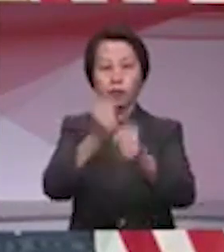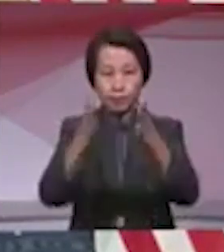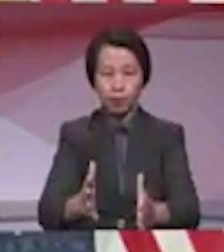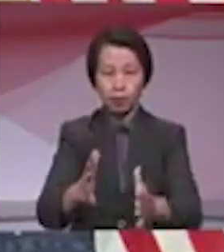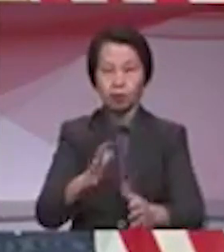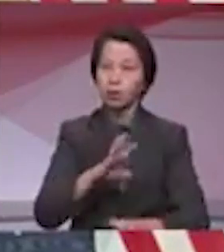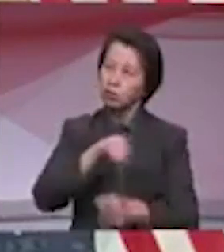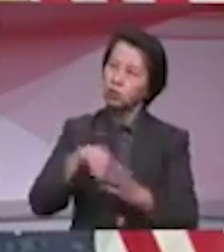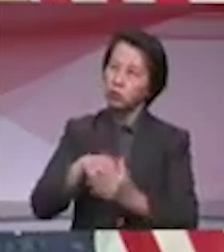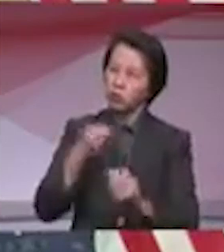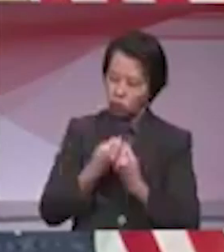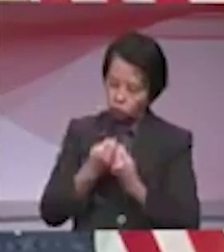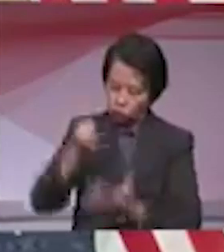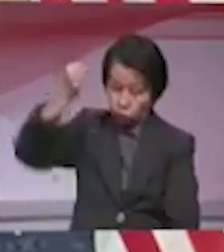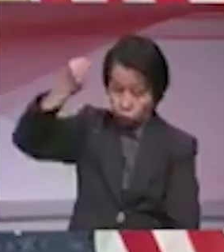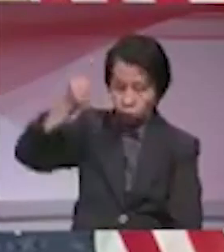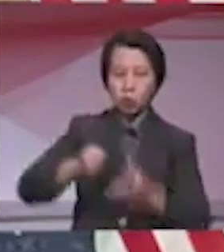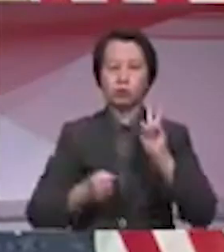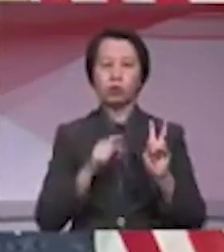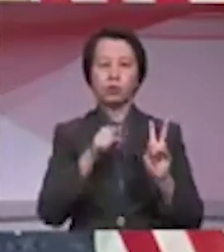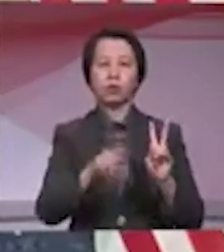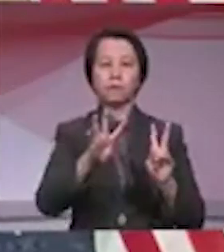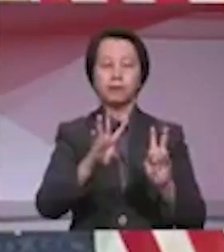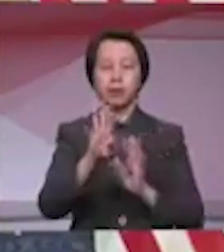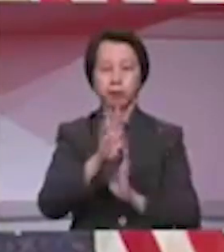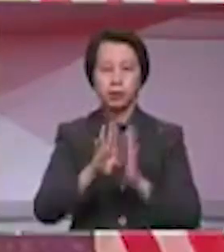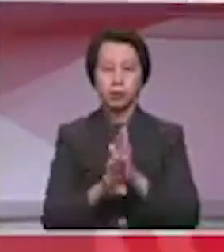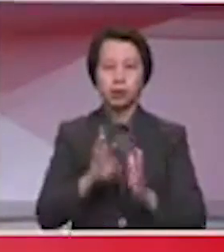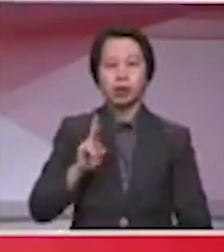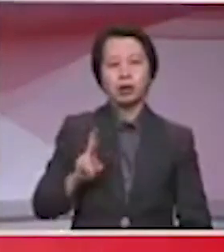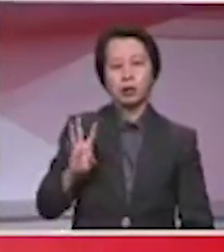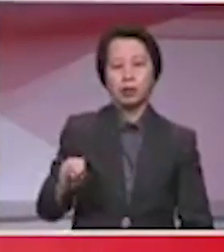melibatkan peruntukan sebanyak 2.4 bilion ringgit.